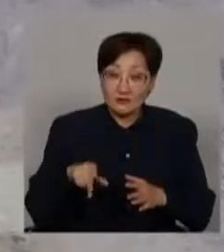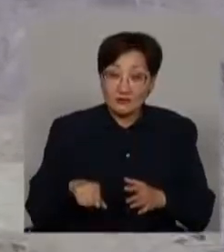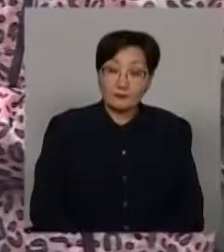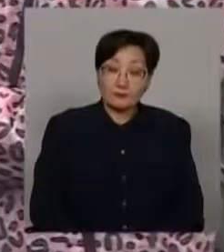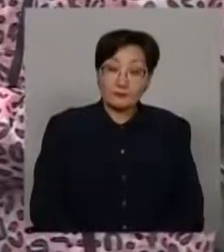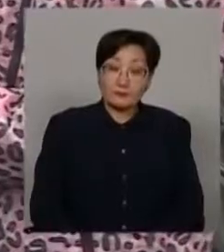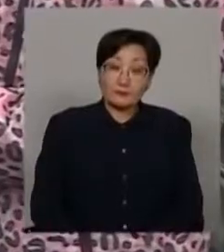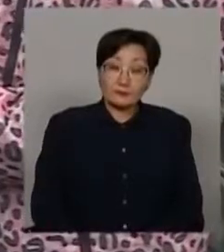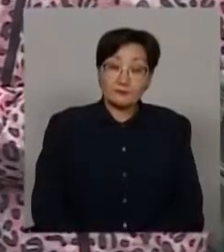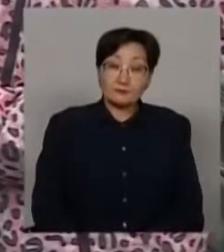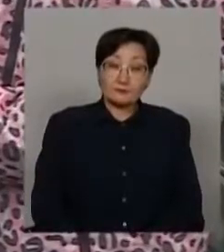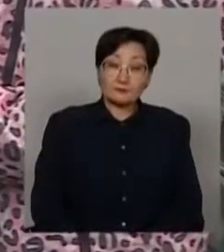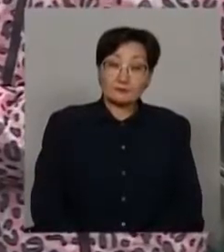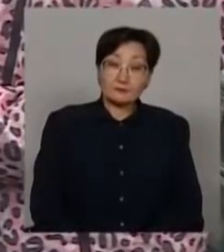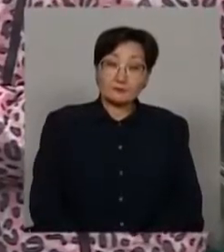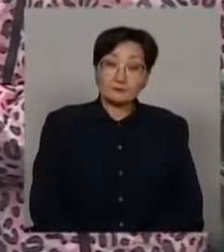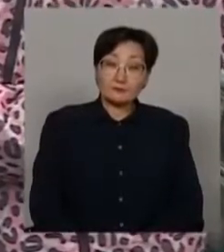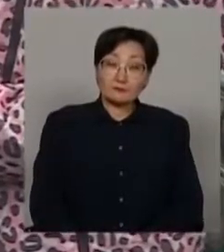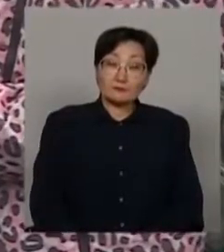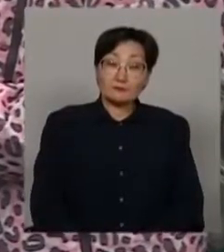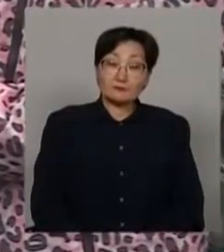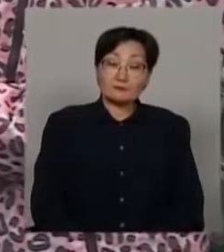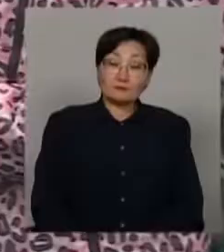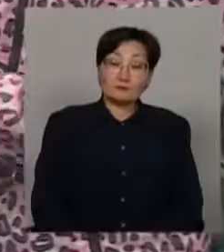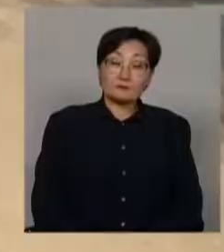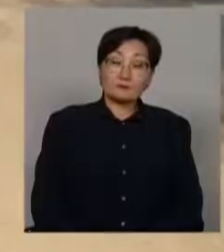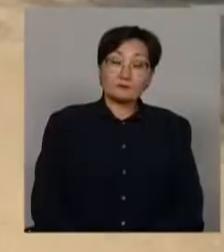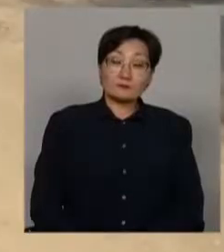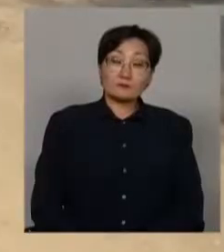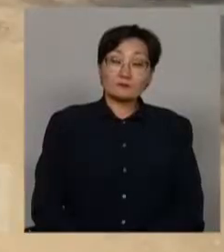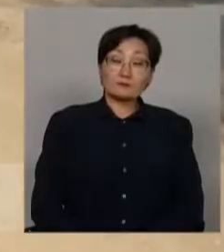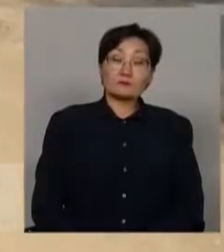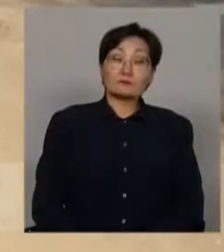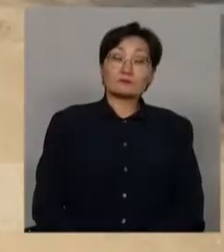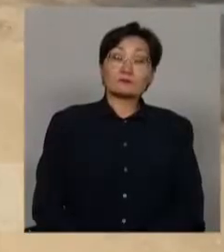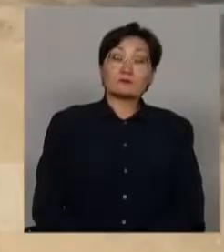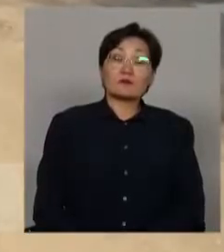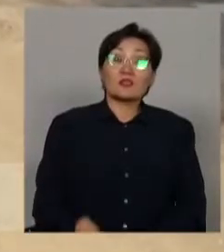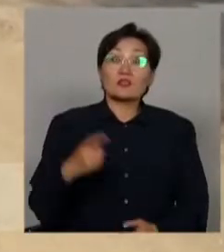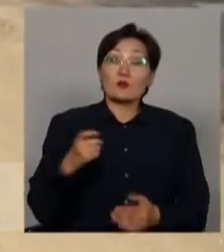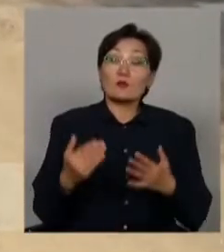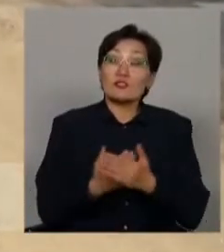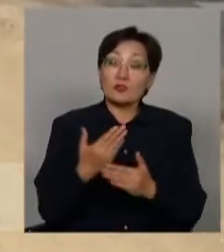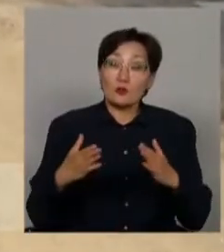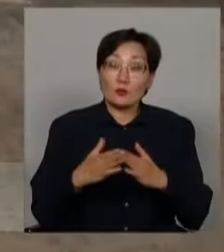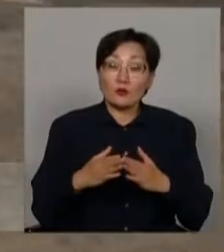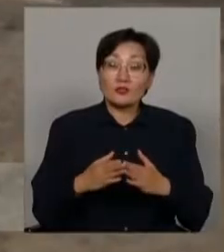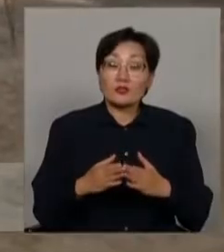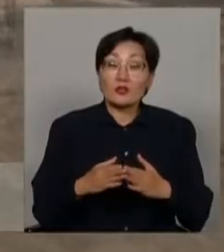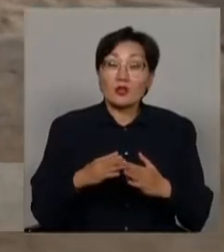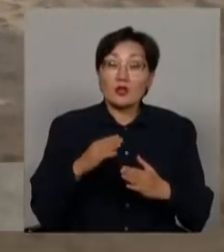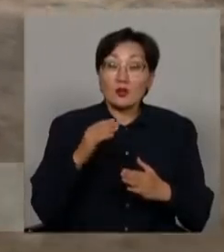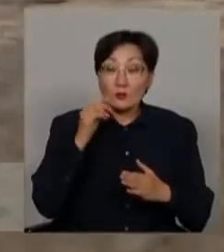Субтитры Владелица нового дома Орынбасар